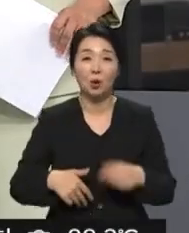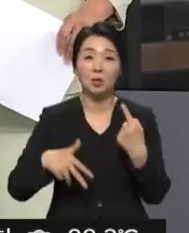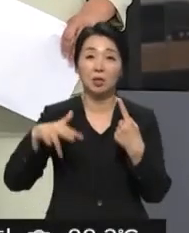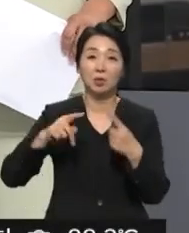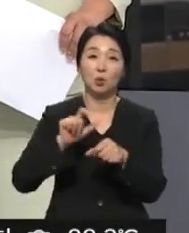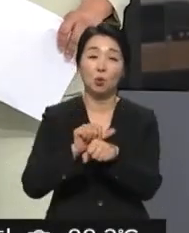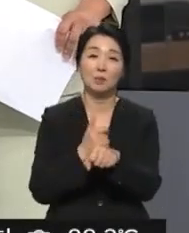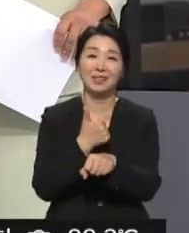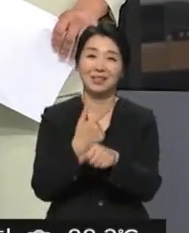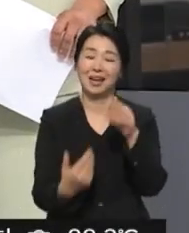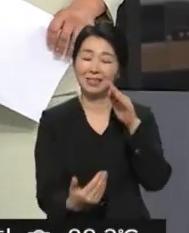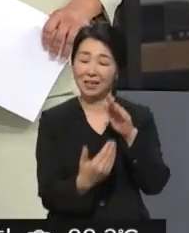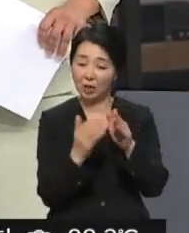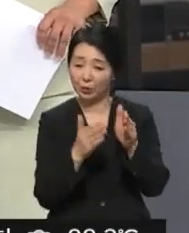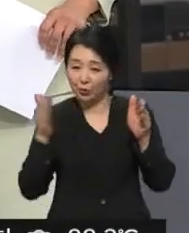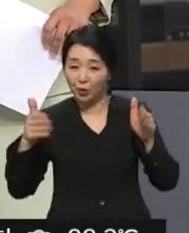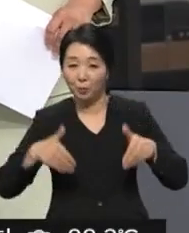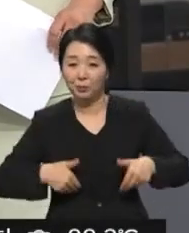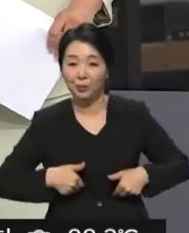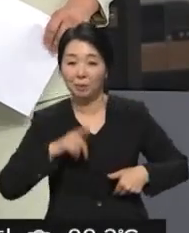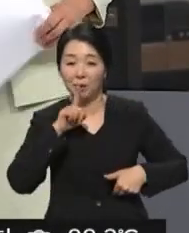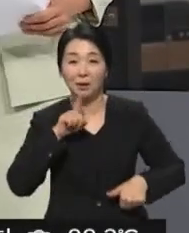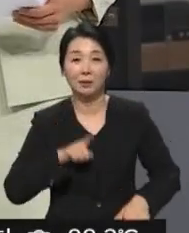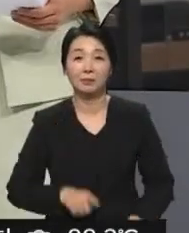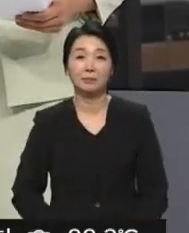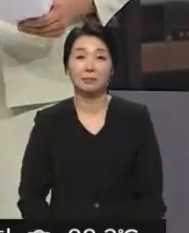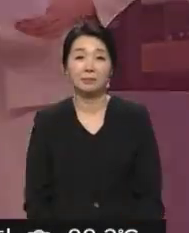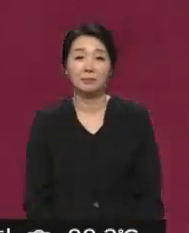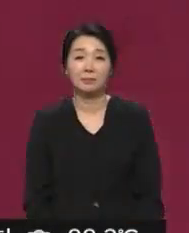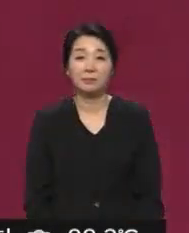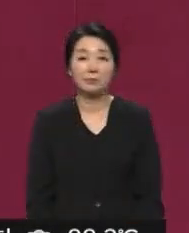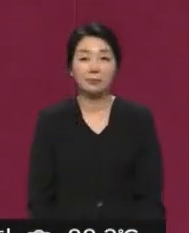52시간 상한을 더 늘려야 한다는 주장입니다.